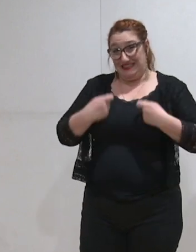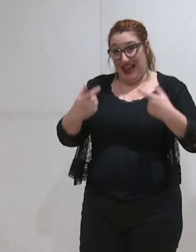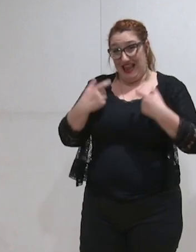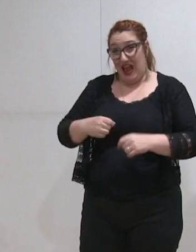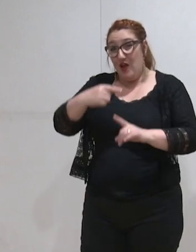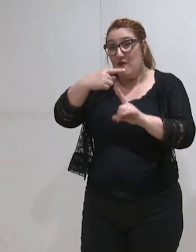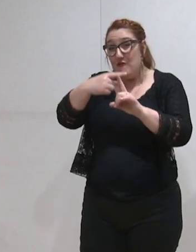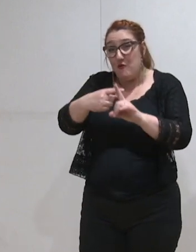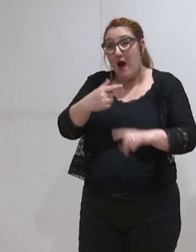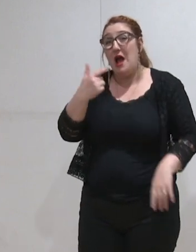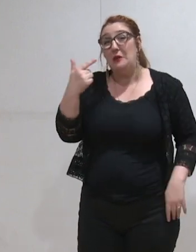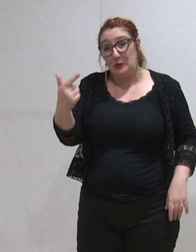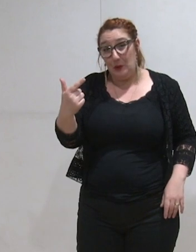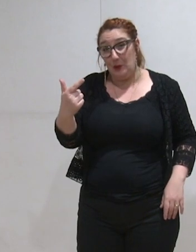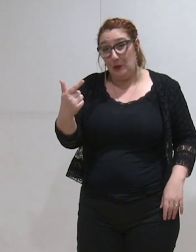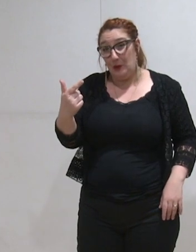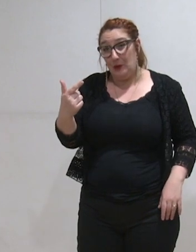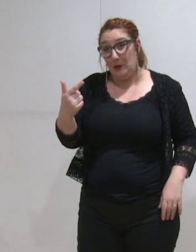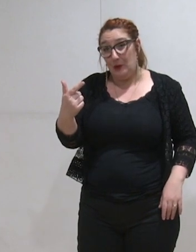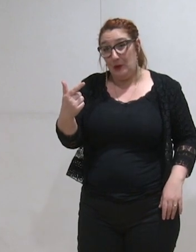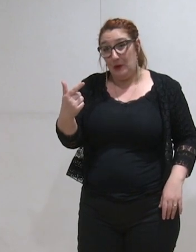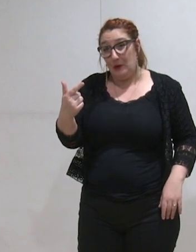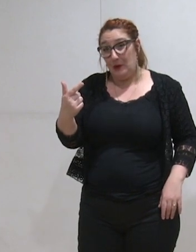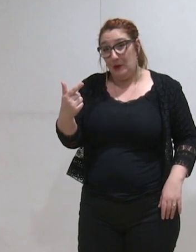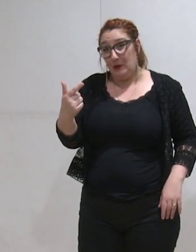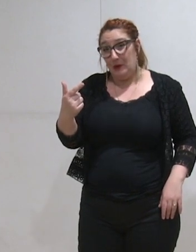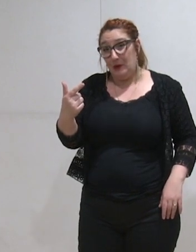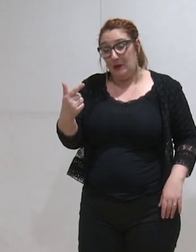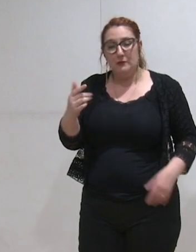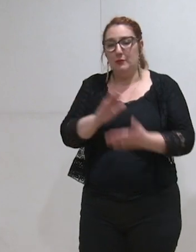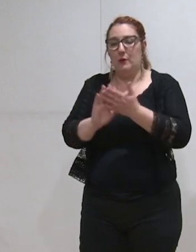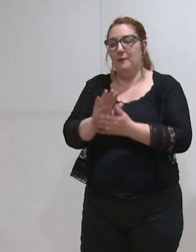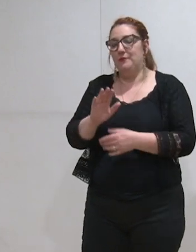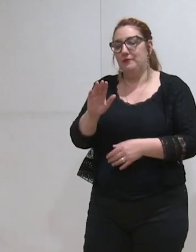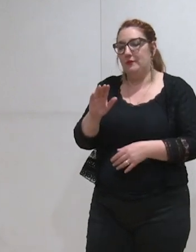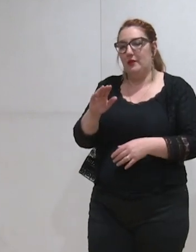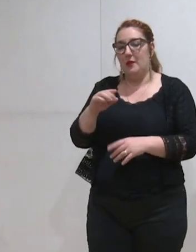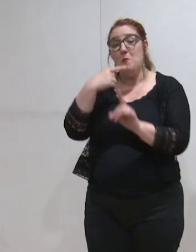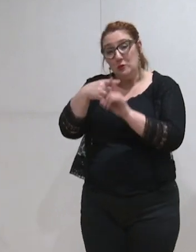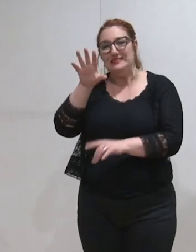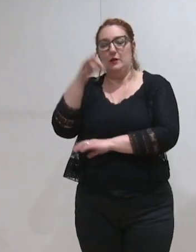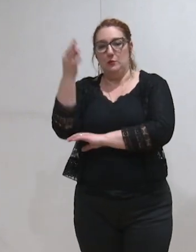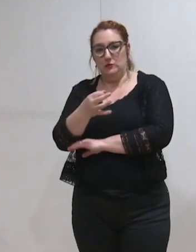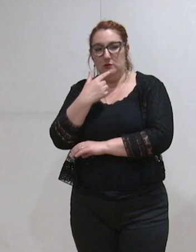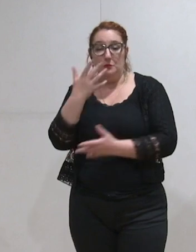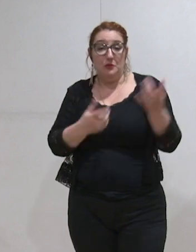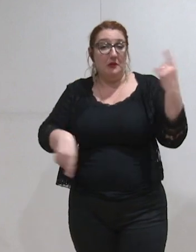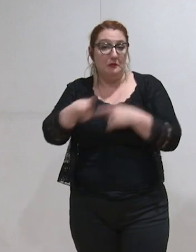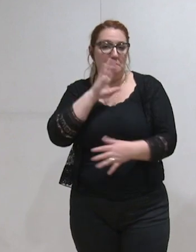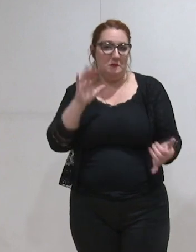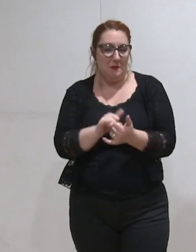deux dernières années or vous le savez enfin je ne sais pas si vous le savez parce que sur Palais des Sport visiblement vous ne le savez pas